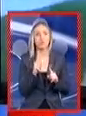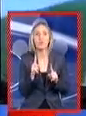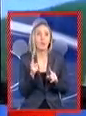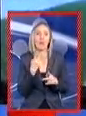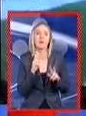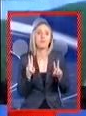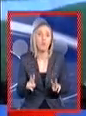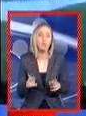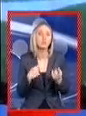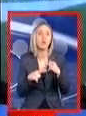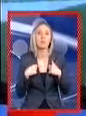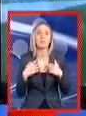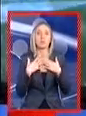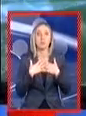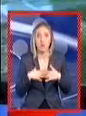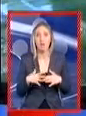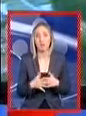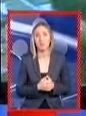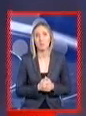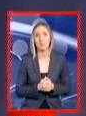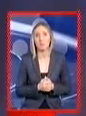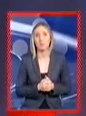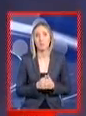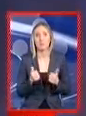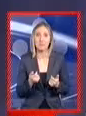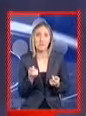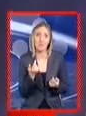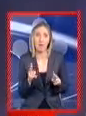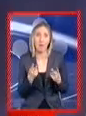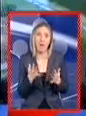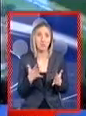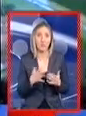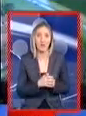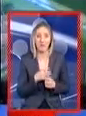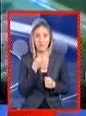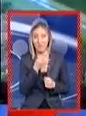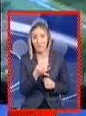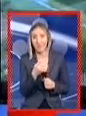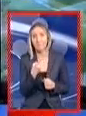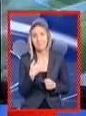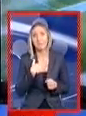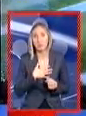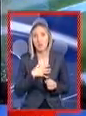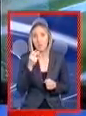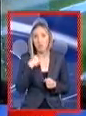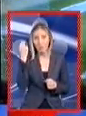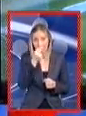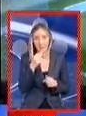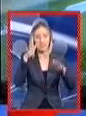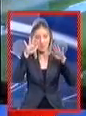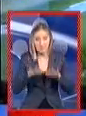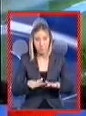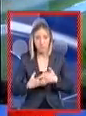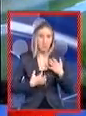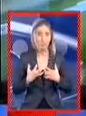moguće, ali mi želimo da... Sad je valjda malo lakše. Ali mi želimo od nedelje da spustimo apsolutnu tenziju, da pokušamo